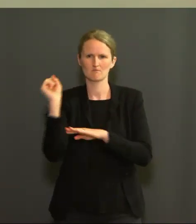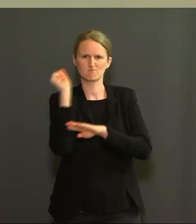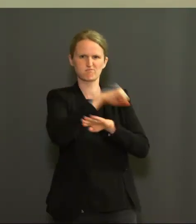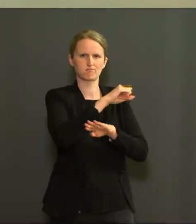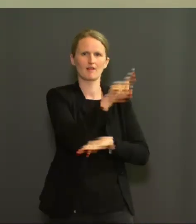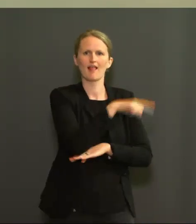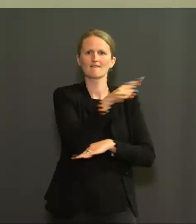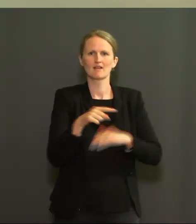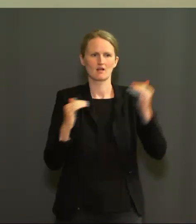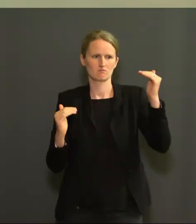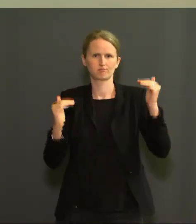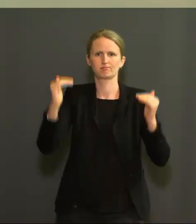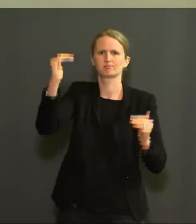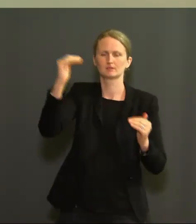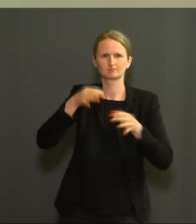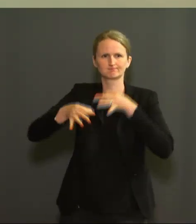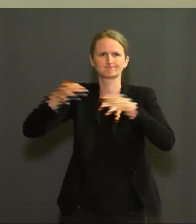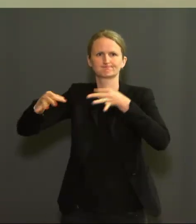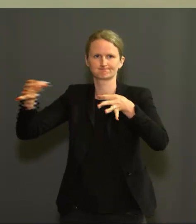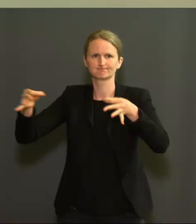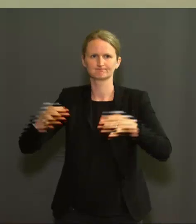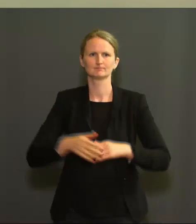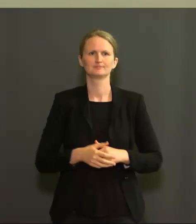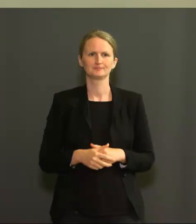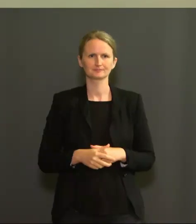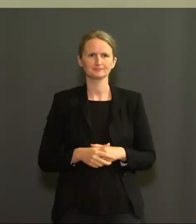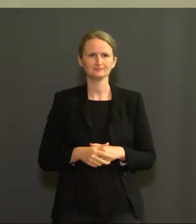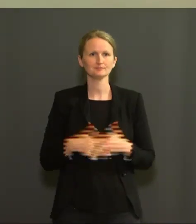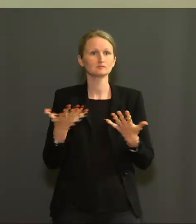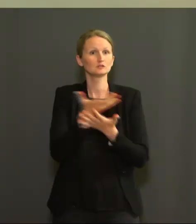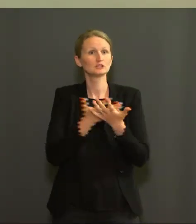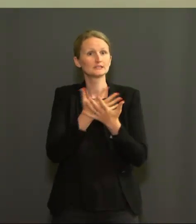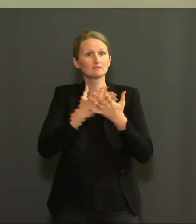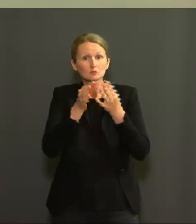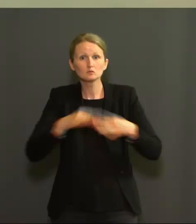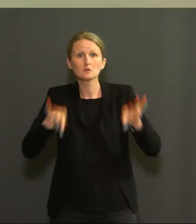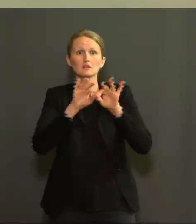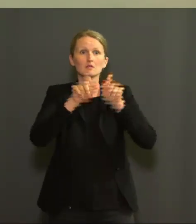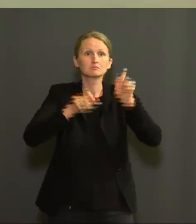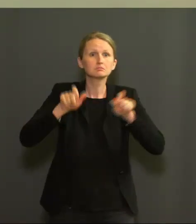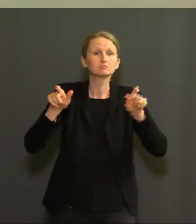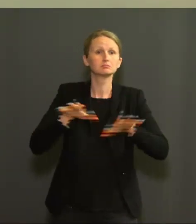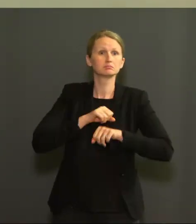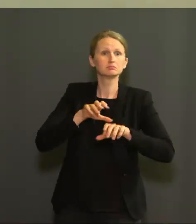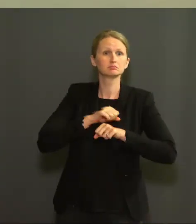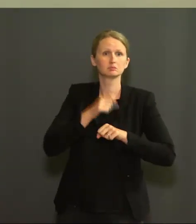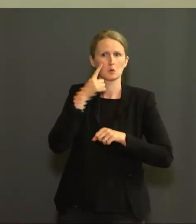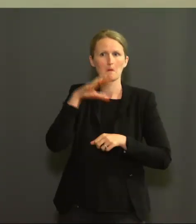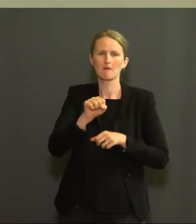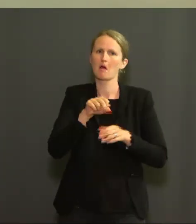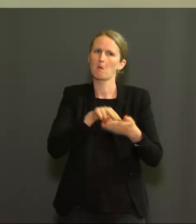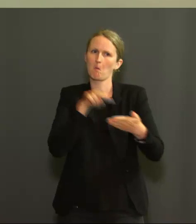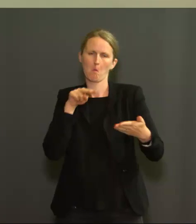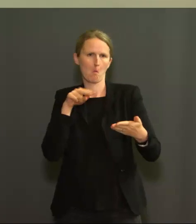En chiffres absolus, ceci reste relativement peu important. Cela augmente progressivement, mais cela reste peu important. Pourquoi ? Parce qu'effectivement, le nombre